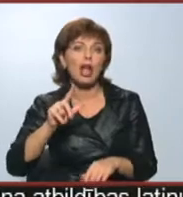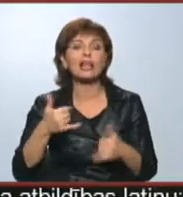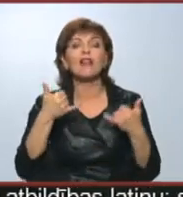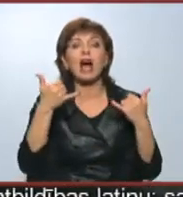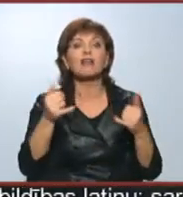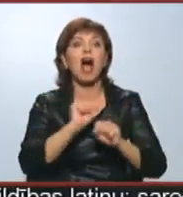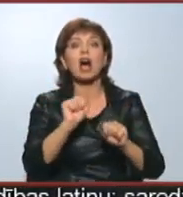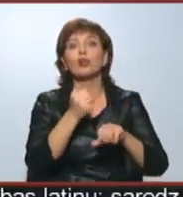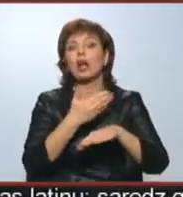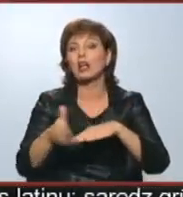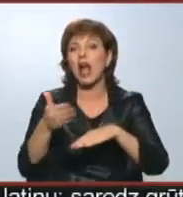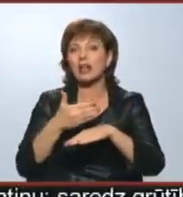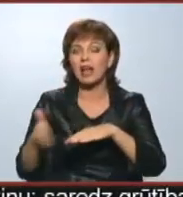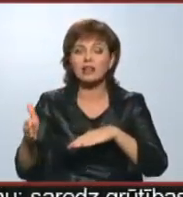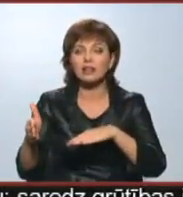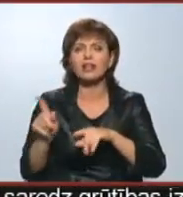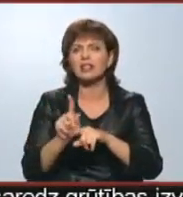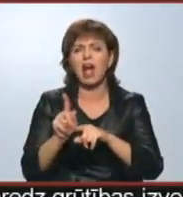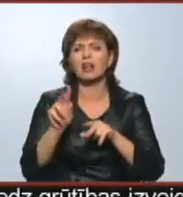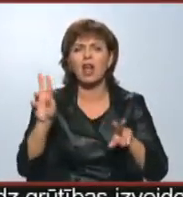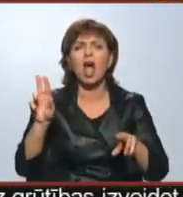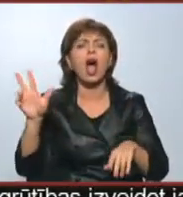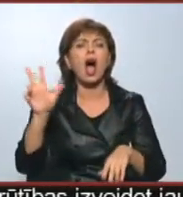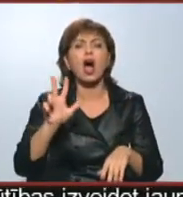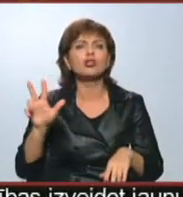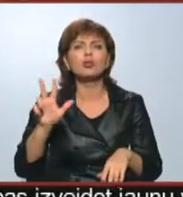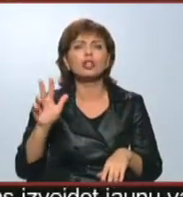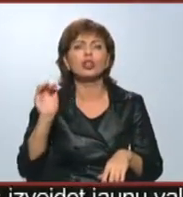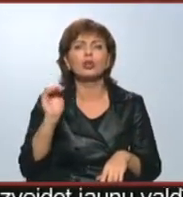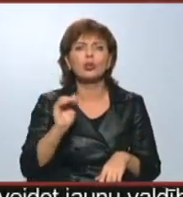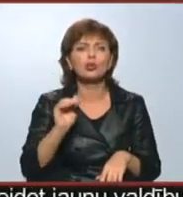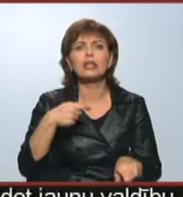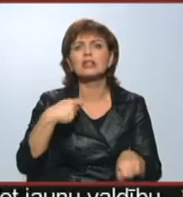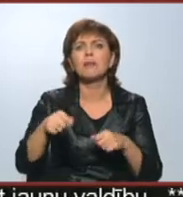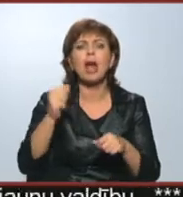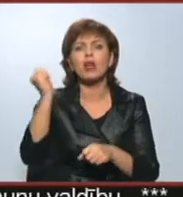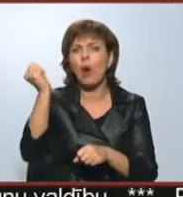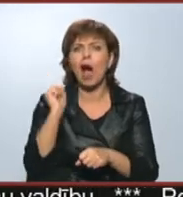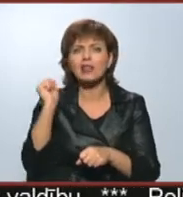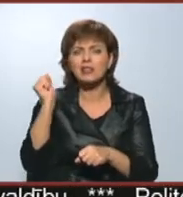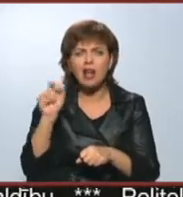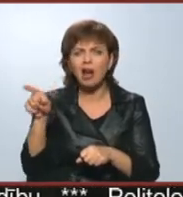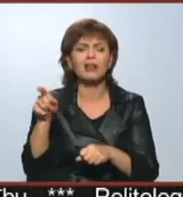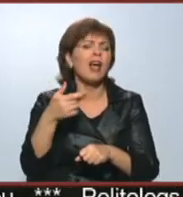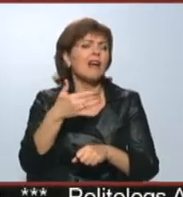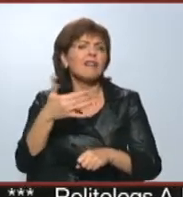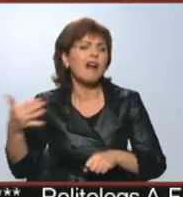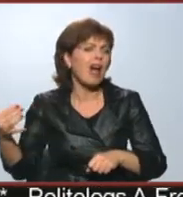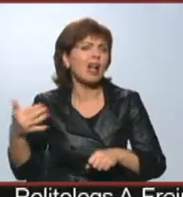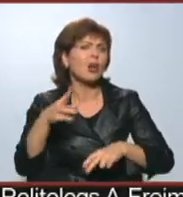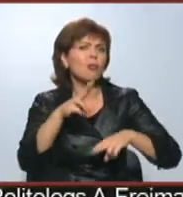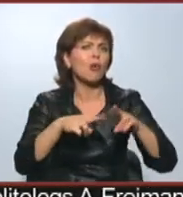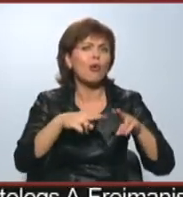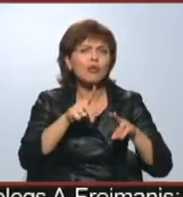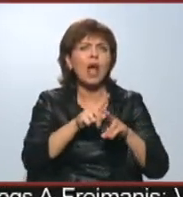ātro kredītus Maxfars for Finance, 80 tūkstoši sazartspēļu uzņēmums Alfor, vēl virkni ceļu būvas firmu un pat